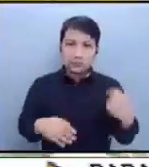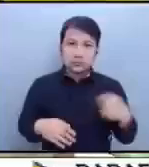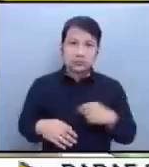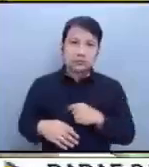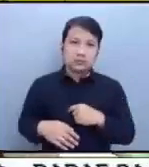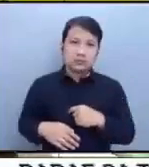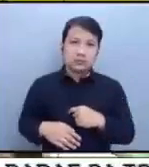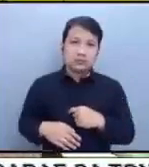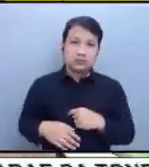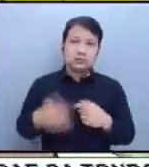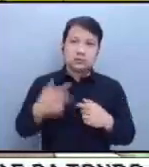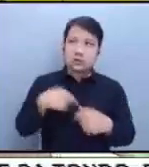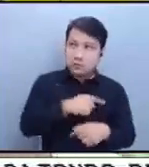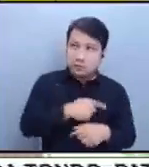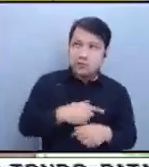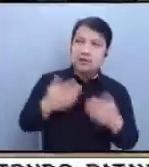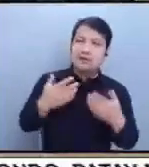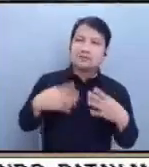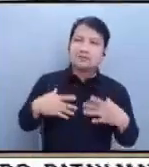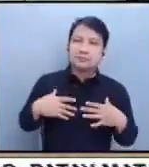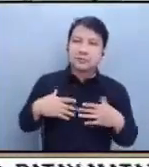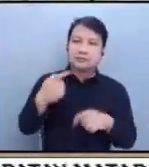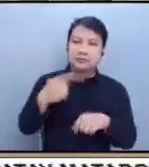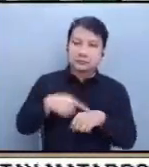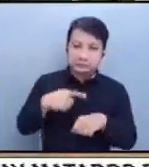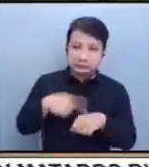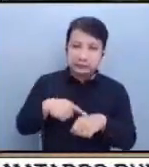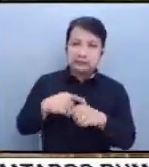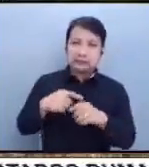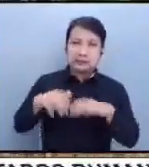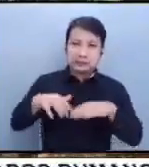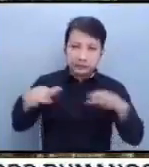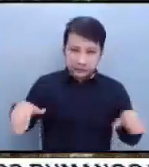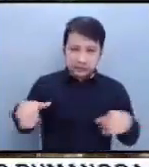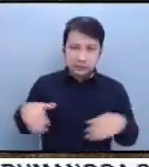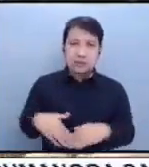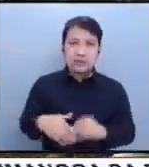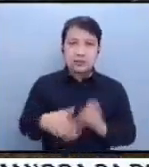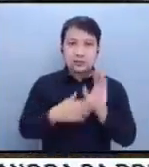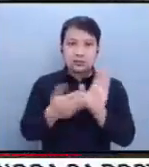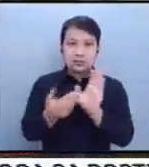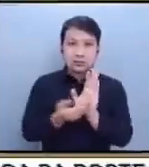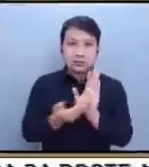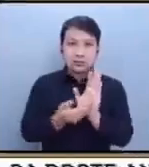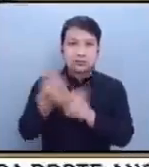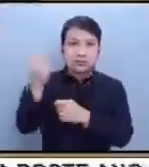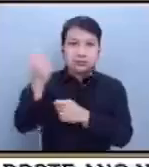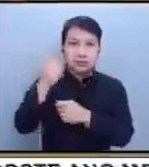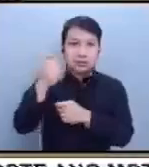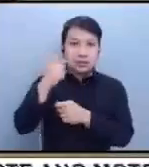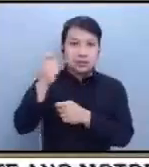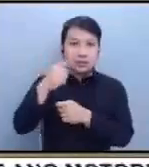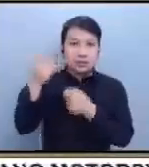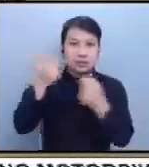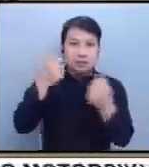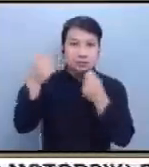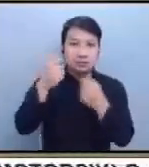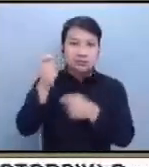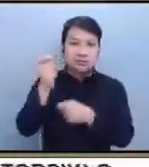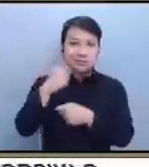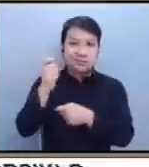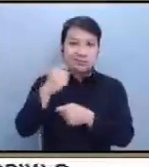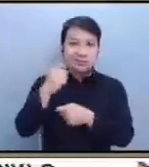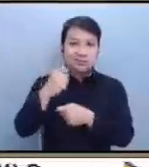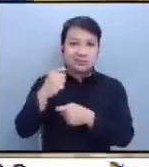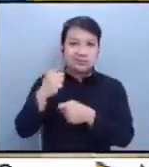relaxation at saka time for our kids. Ipinida din ang Panagbenga Kite Flying Competition na linahukan ng iba't ibang kite makers